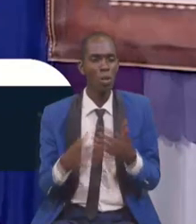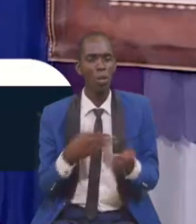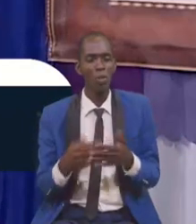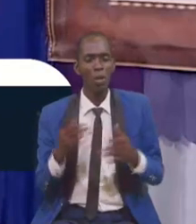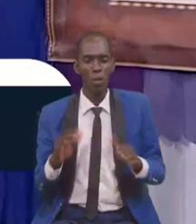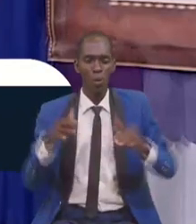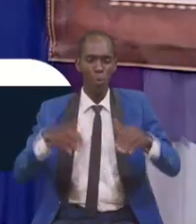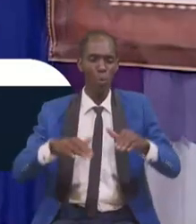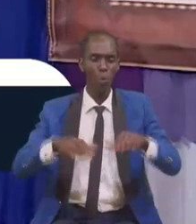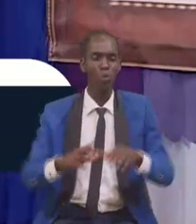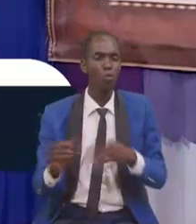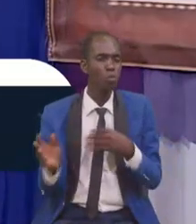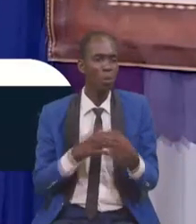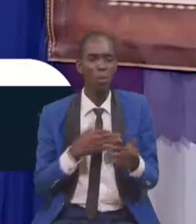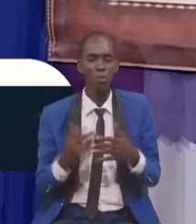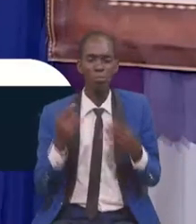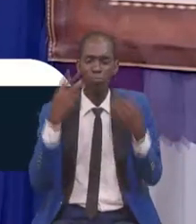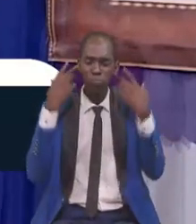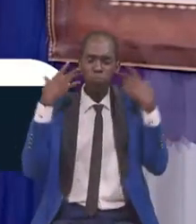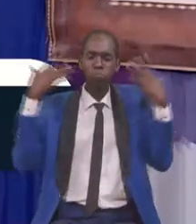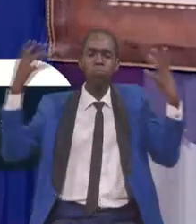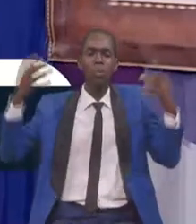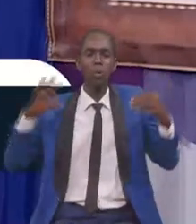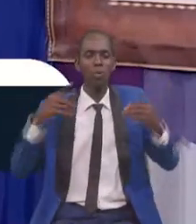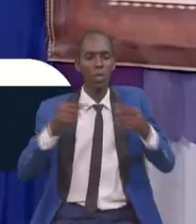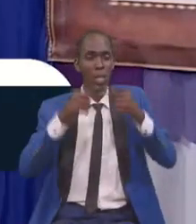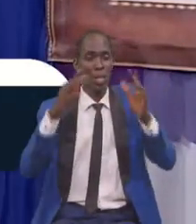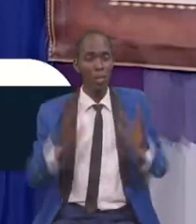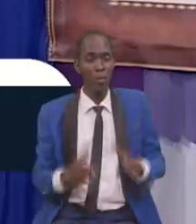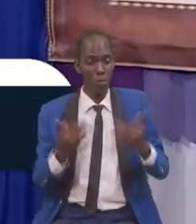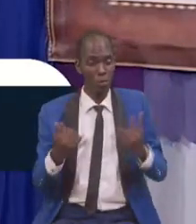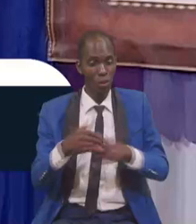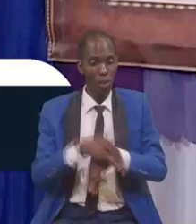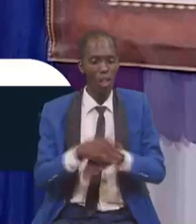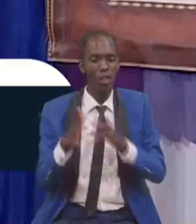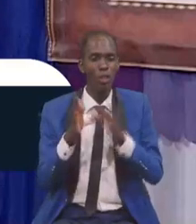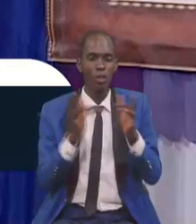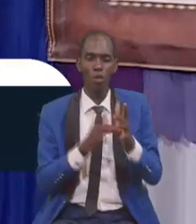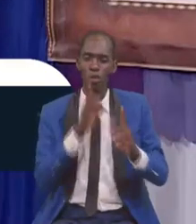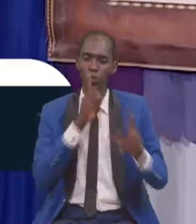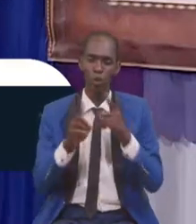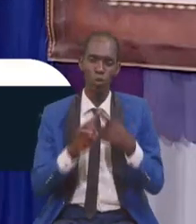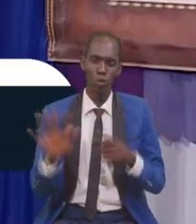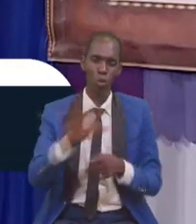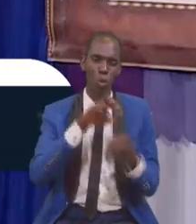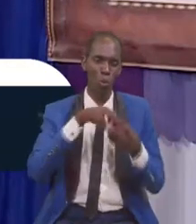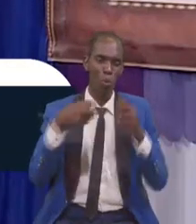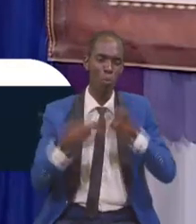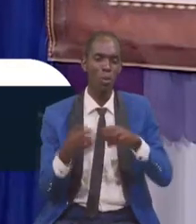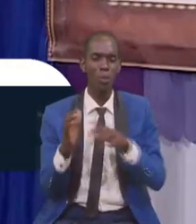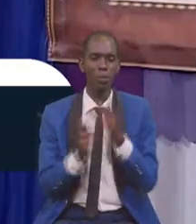soient les vagues, quel que soit le mugissement de l'ennemi, Ce soir, Jésus parle à votre